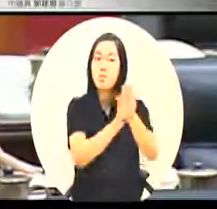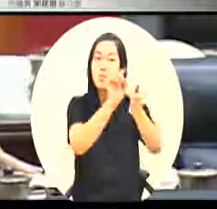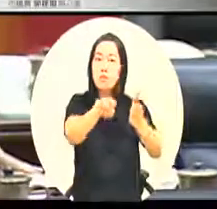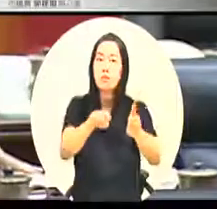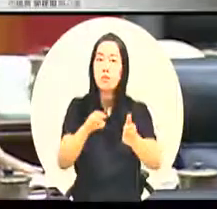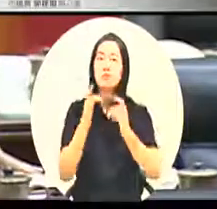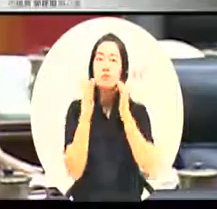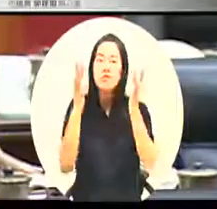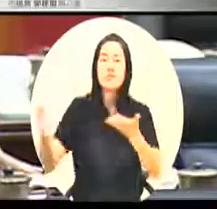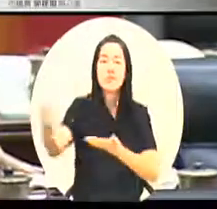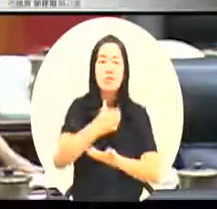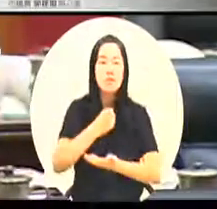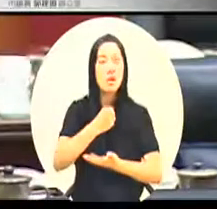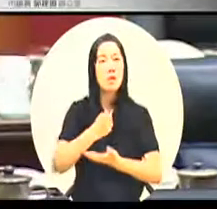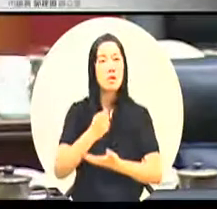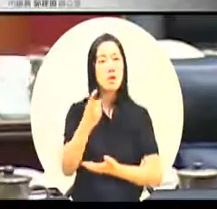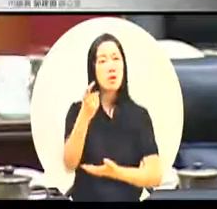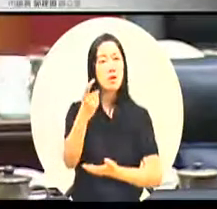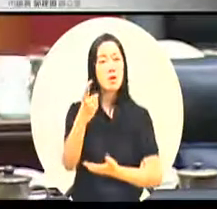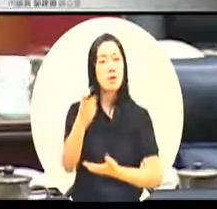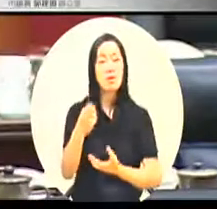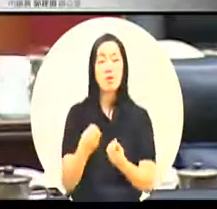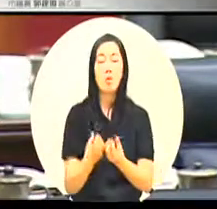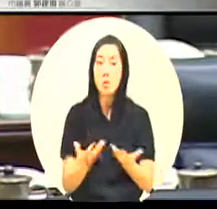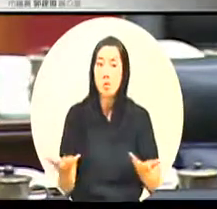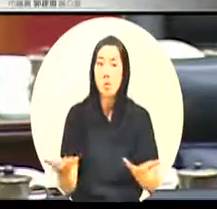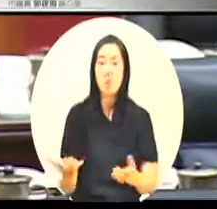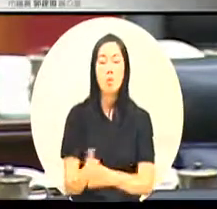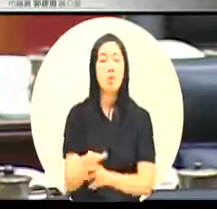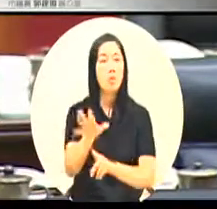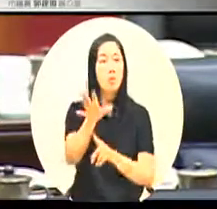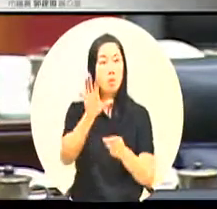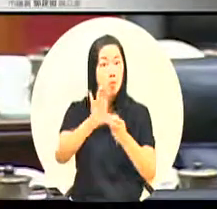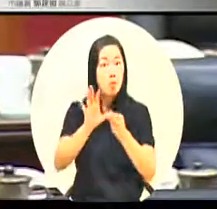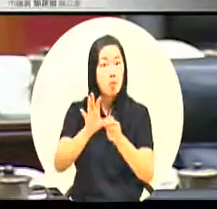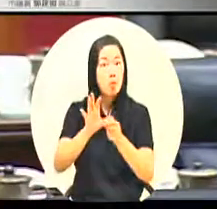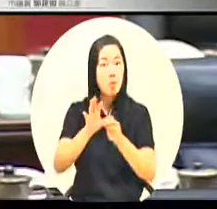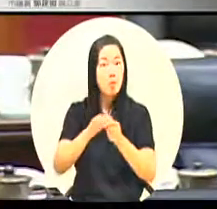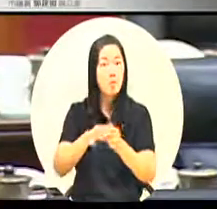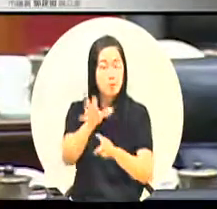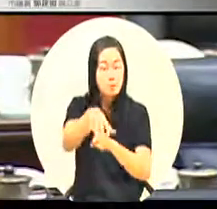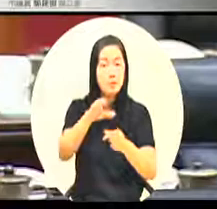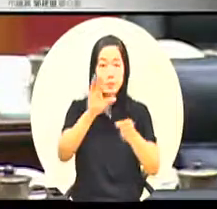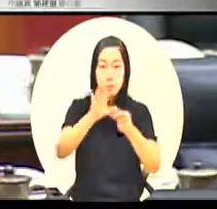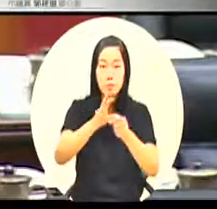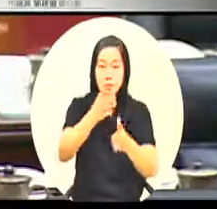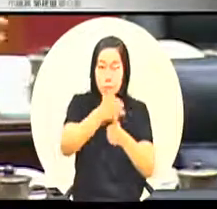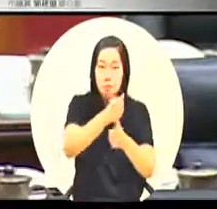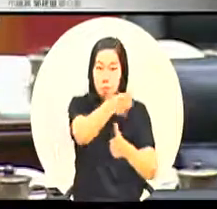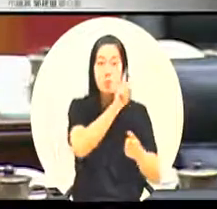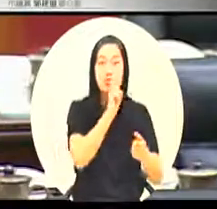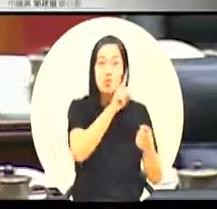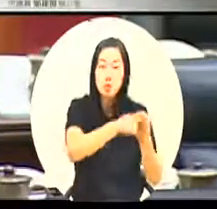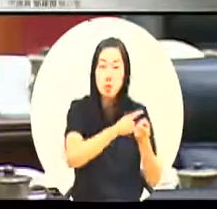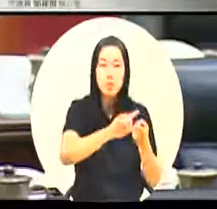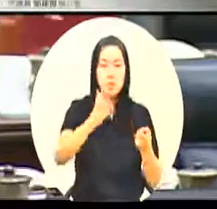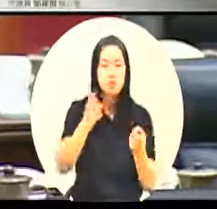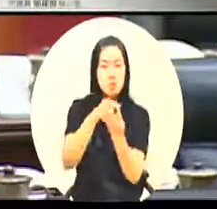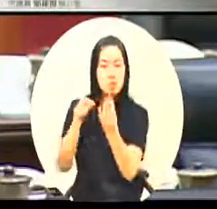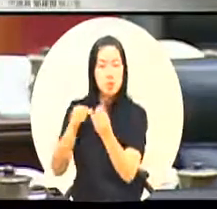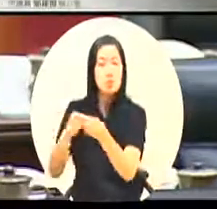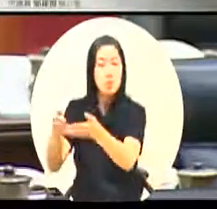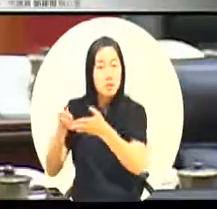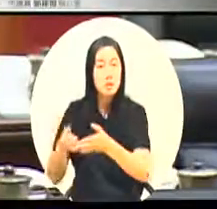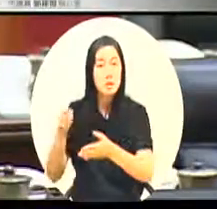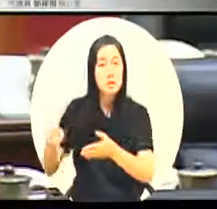不到太菜。”理由是什么？农粮署讲的是对的，可是那是要算数，因为均卖收为标示农产，